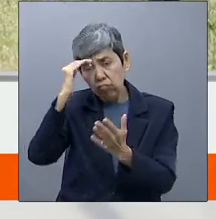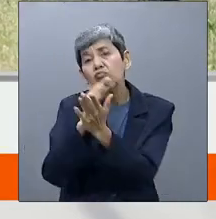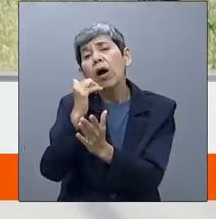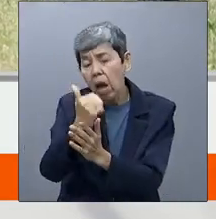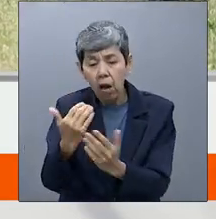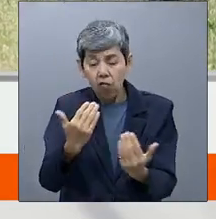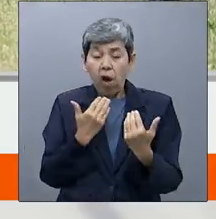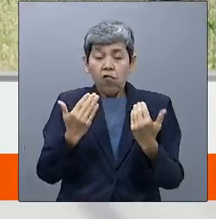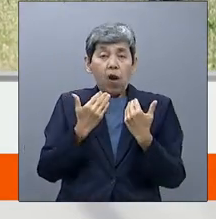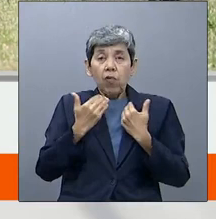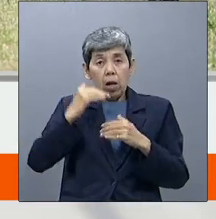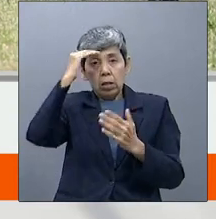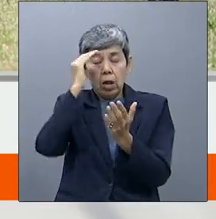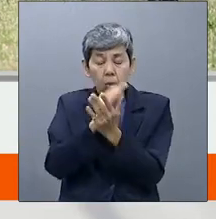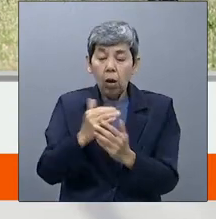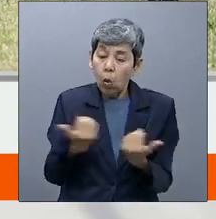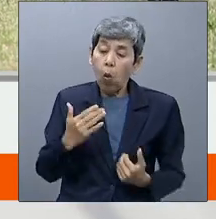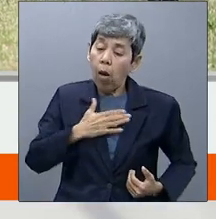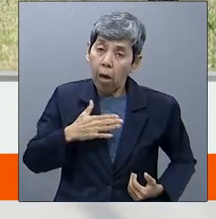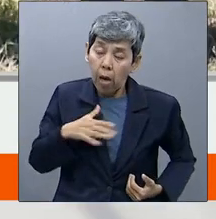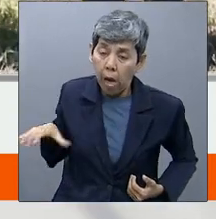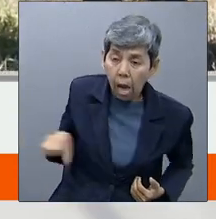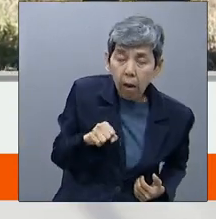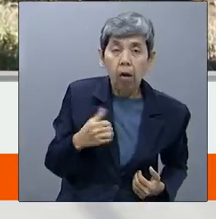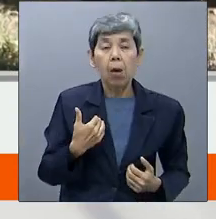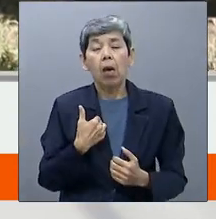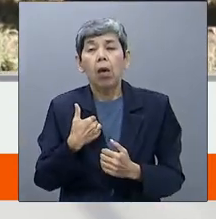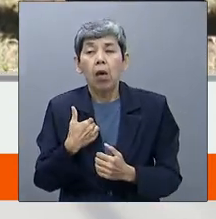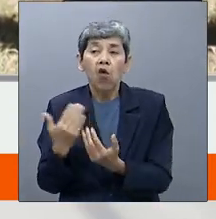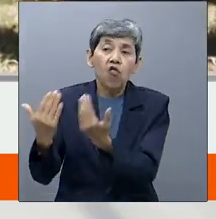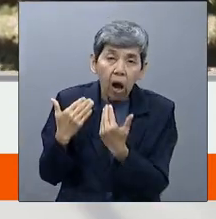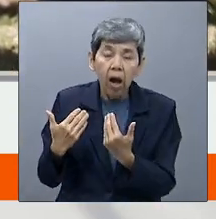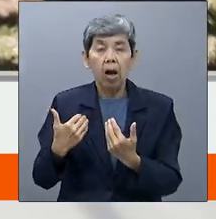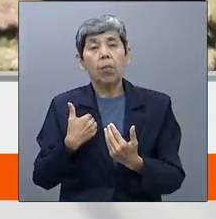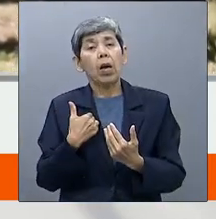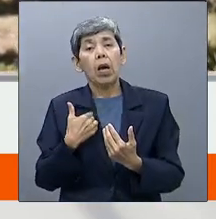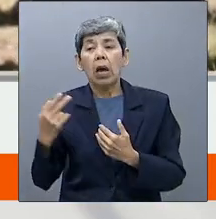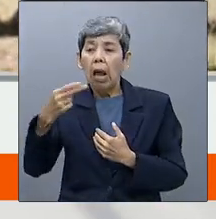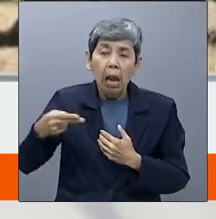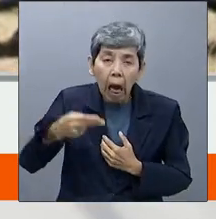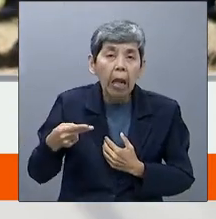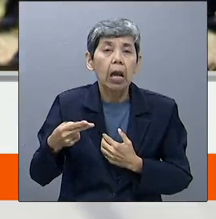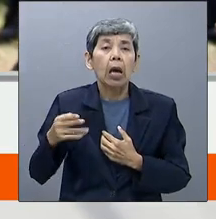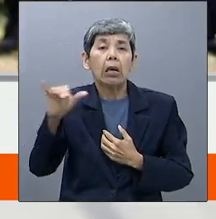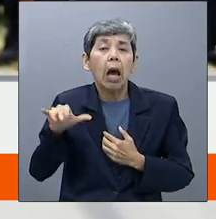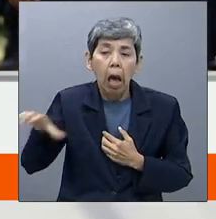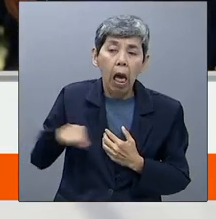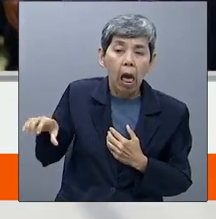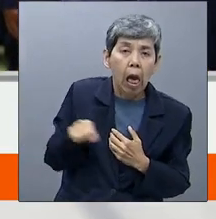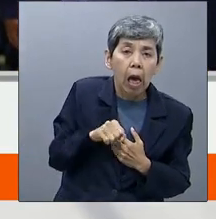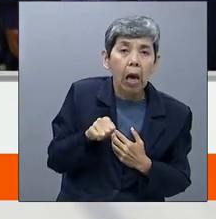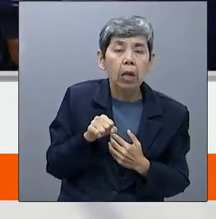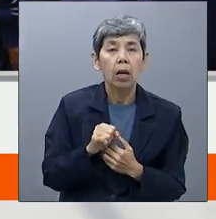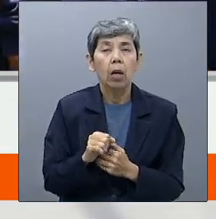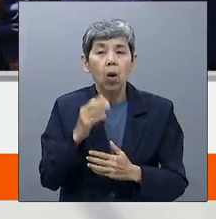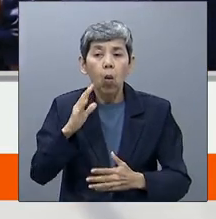ครฝากมาผบ.เขาลูกตัวเองมั่งเราไปดูนามสกุลนะนะลูกตัวเองมั่งหลานตัวเองมั่งมาพ่อค้า